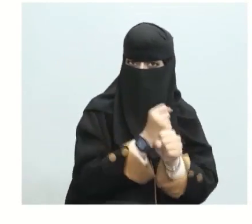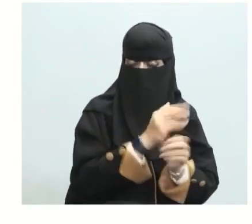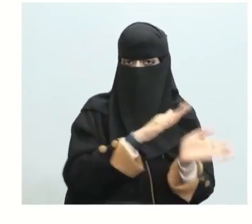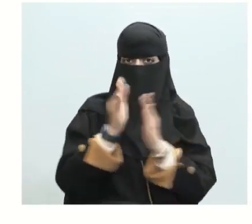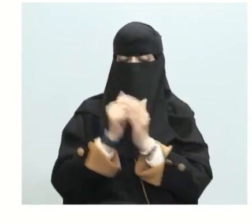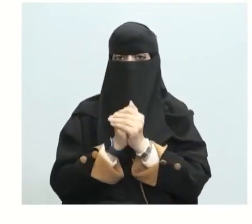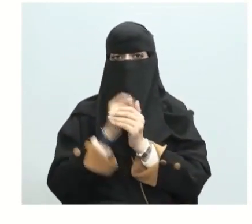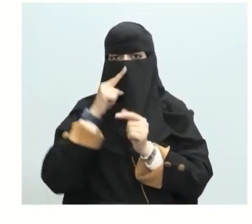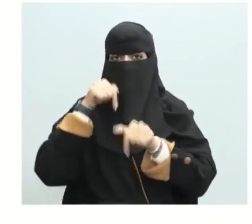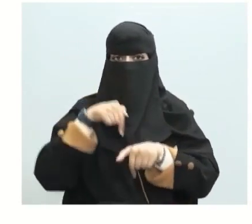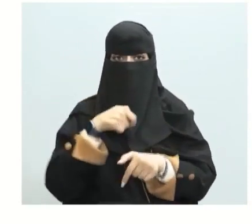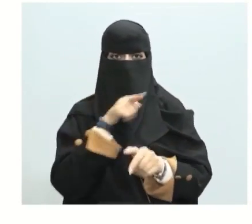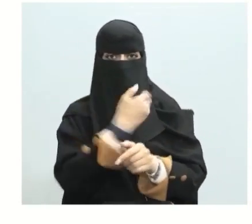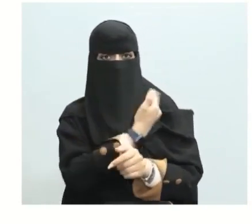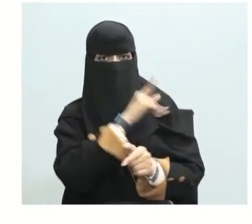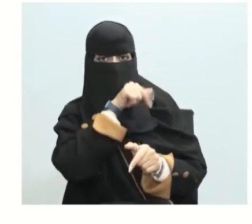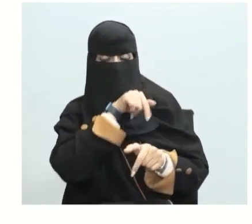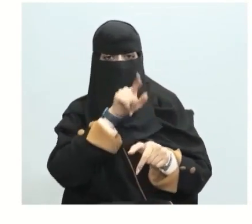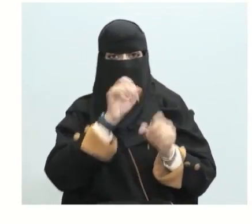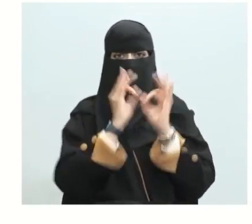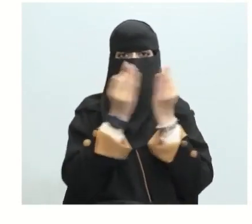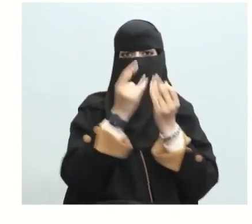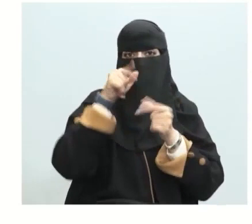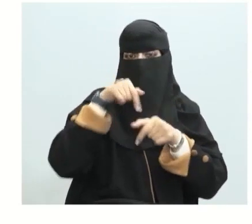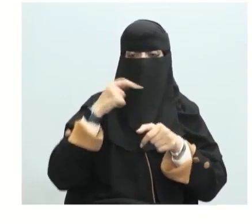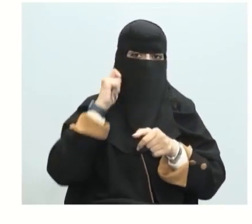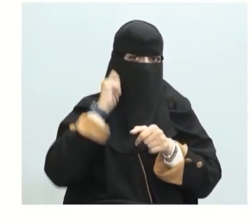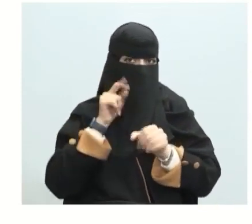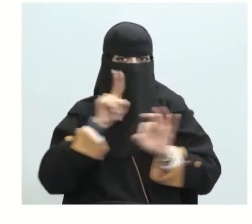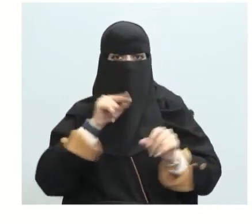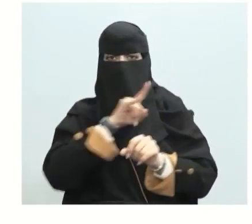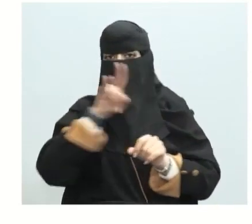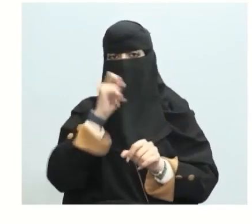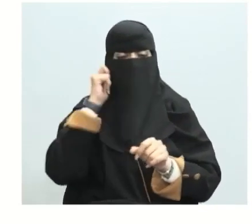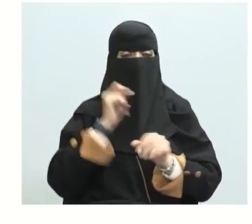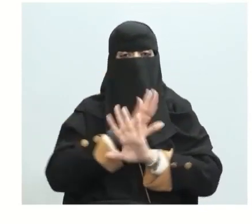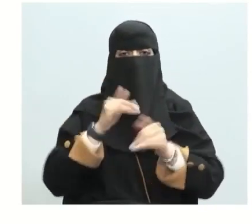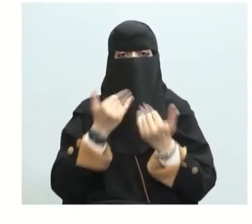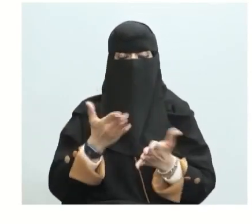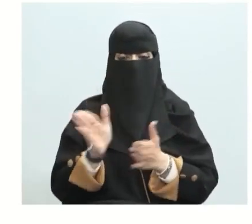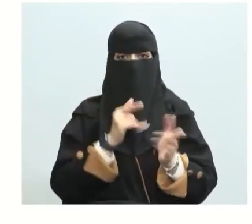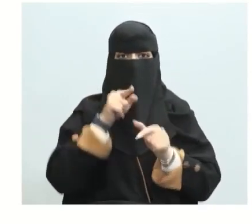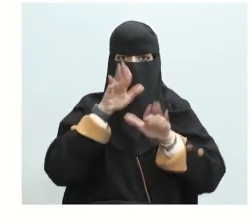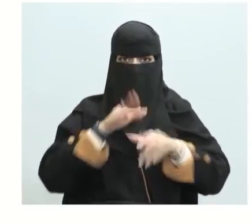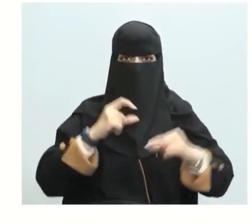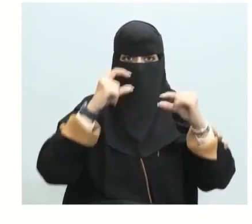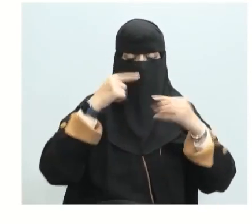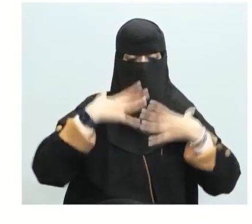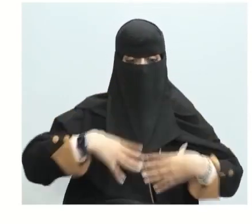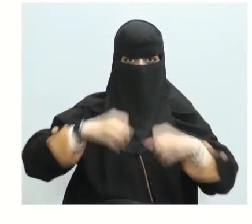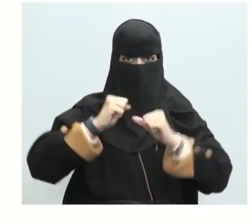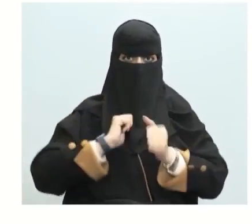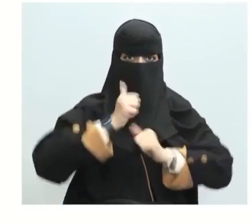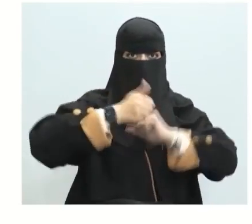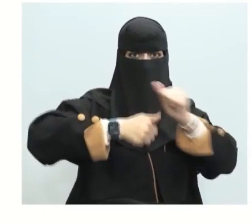ان لم يسامح المجتمع المذنبين التائبين فلن يتوب احد ايضا اذا كانت لديك الصحه والاراده فسوف تجد